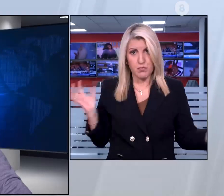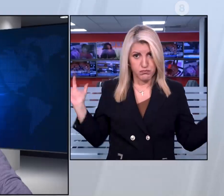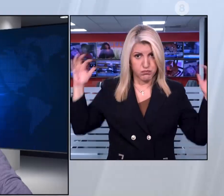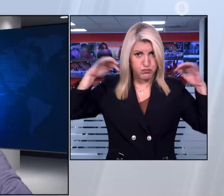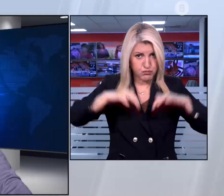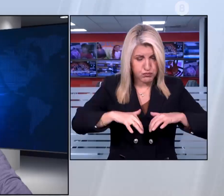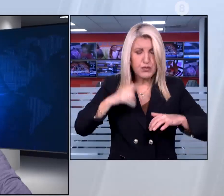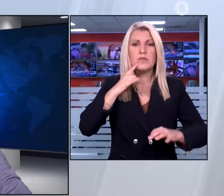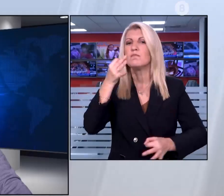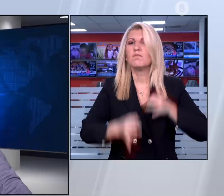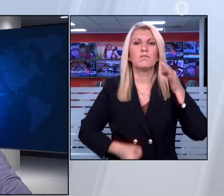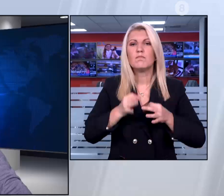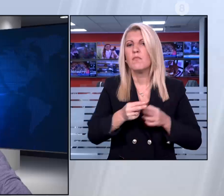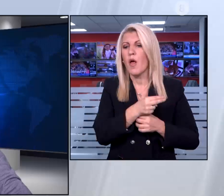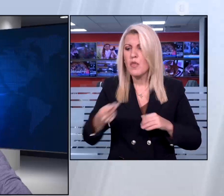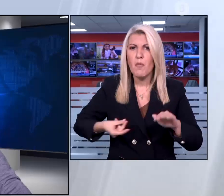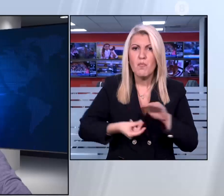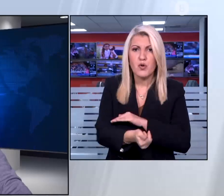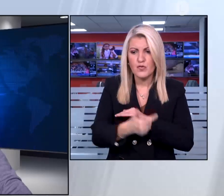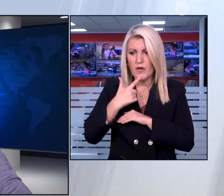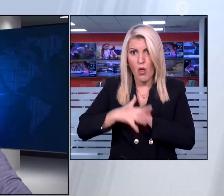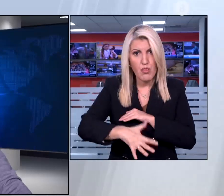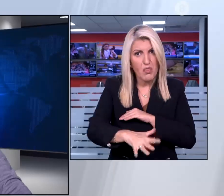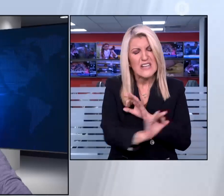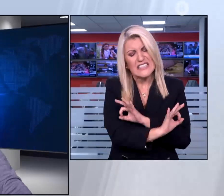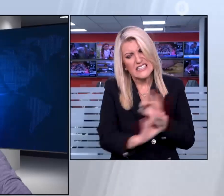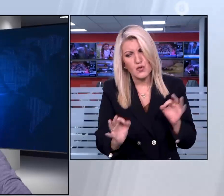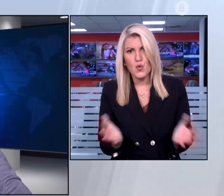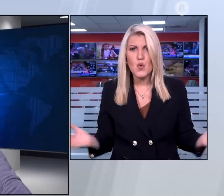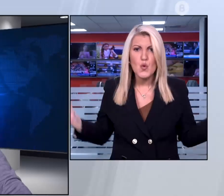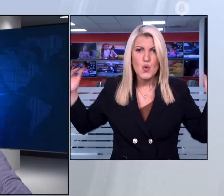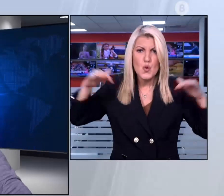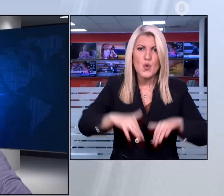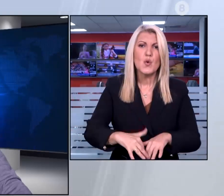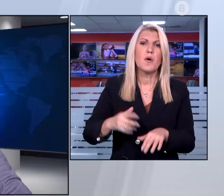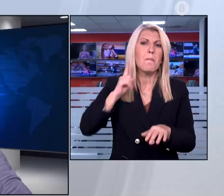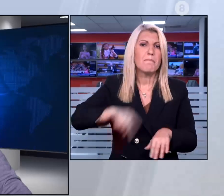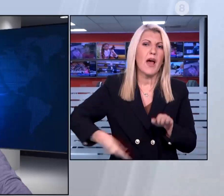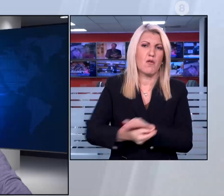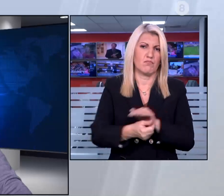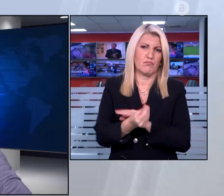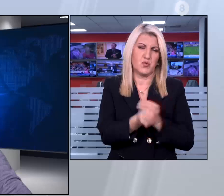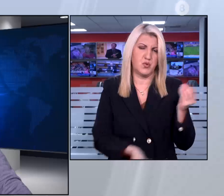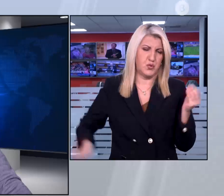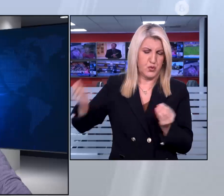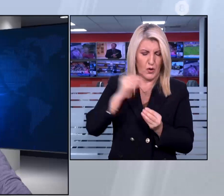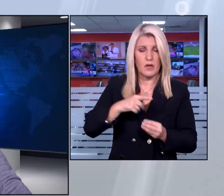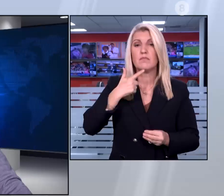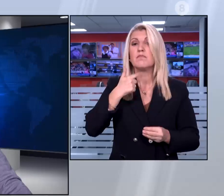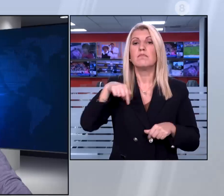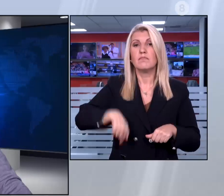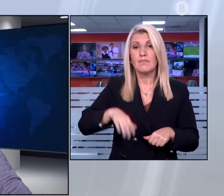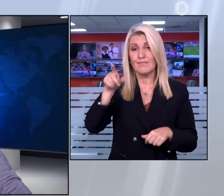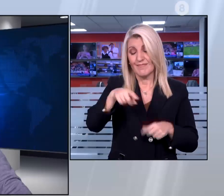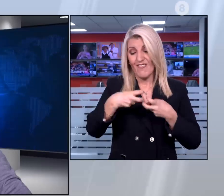τις προσφυγικές ροές που αναμένονται να πολλαπλασιαστούν. Οι 27 εμφανίστηκαν χωρισμένοι, αυτή τη φορά σε τρία στρατόπεδα, με τους Γερμανούς να θέλουν